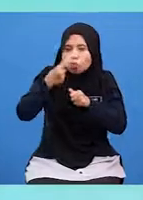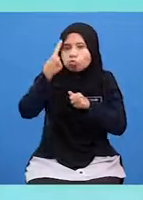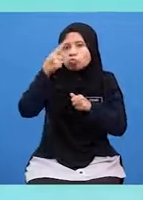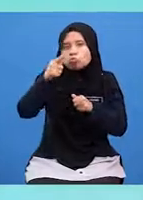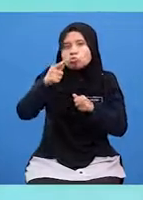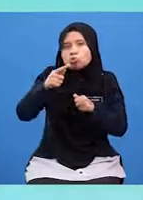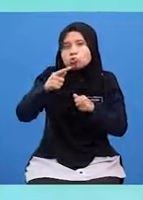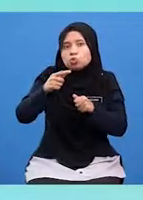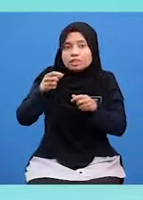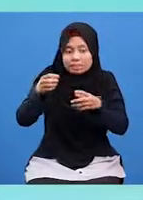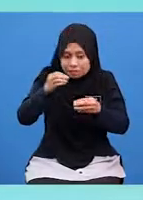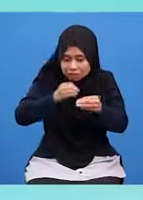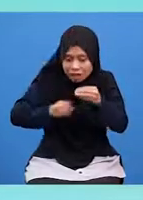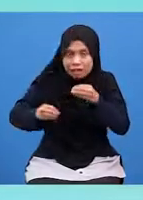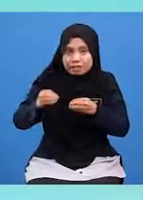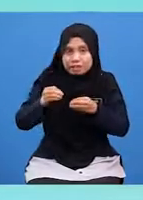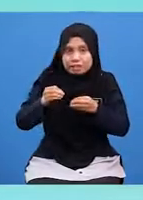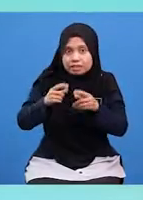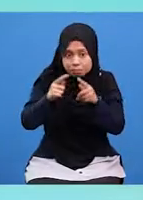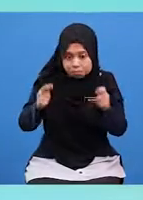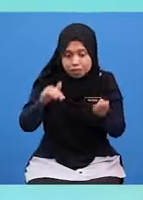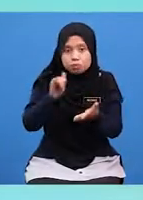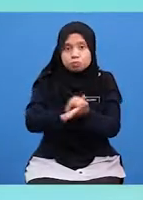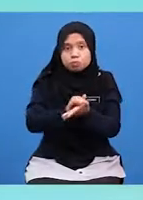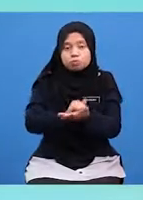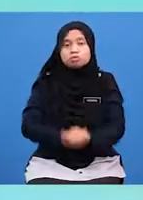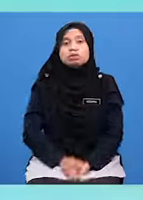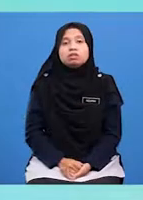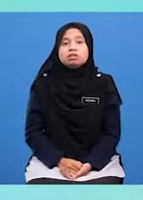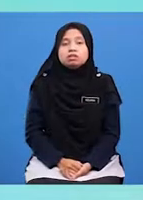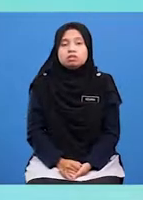untuk menyelidik tempat berkenaan.